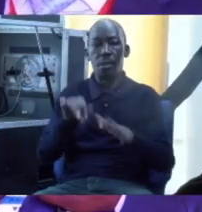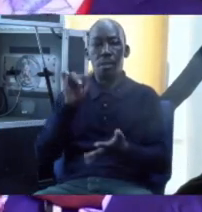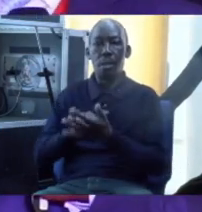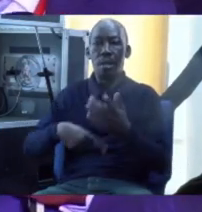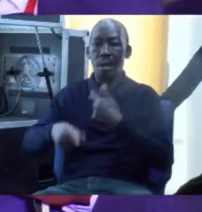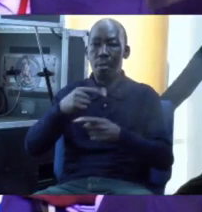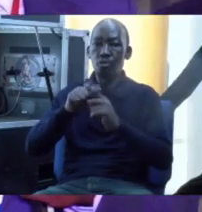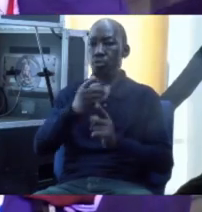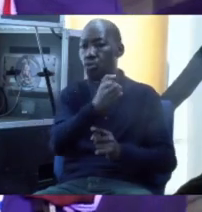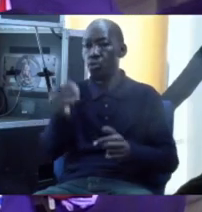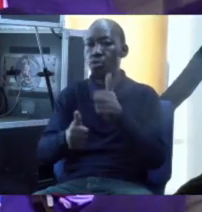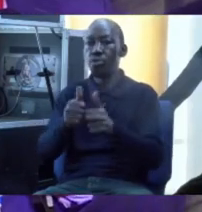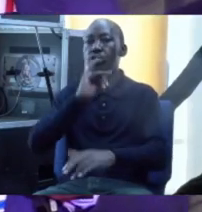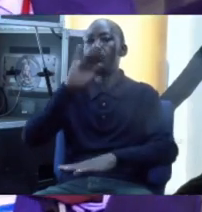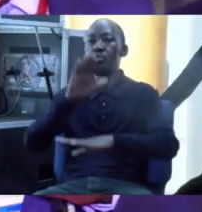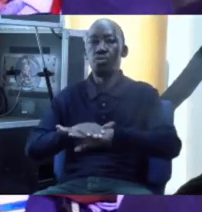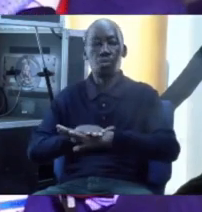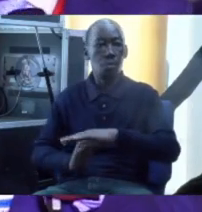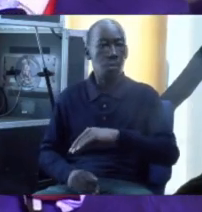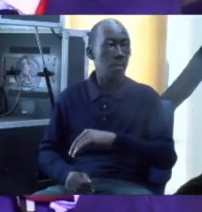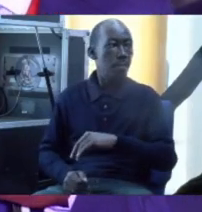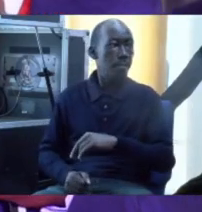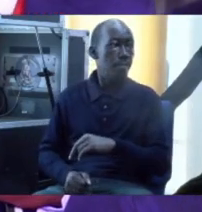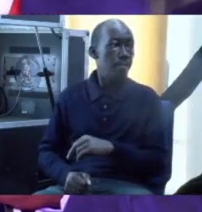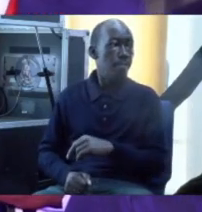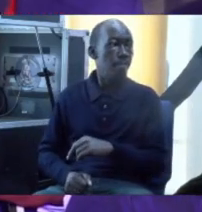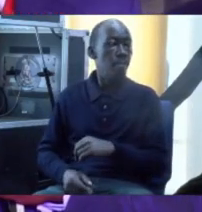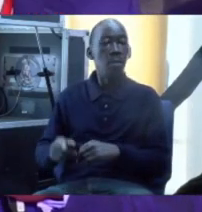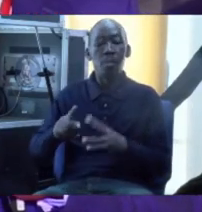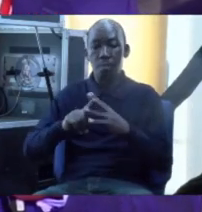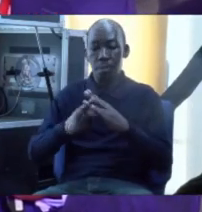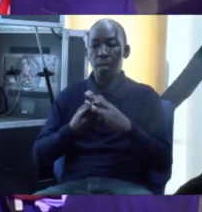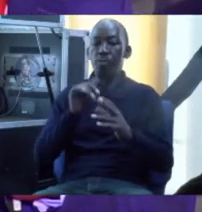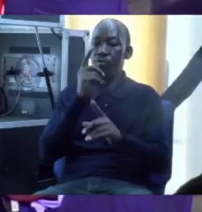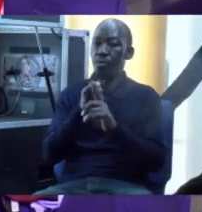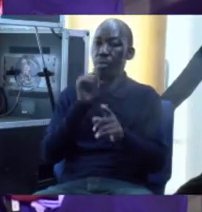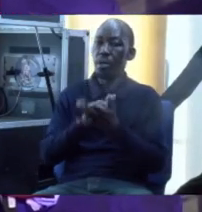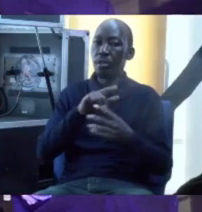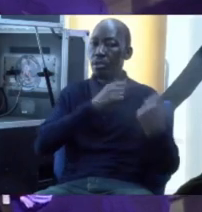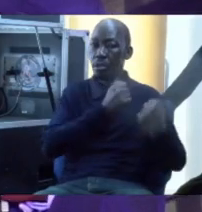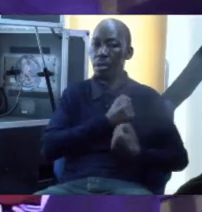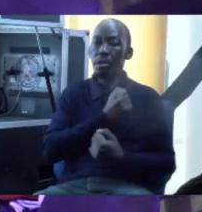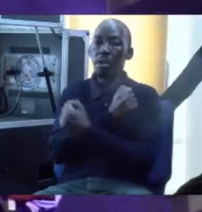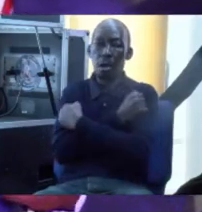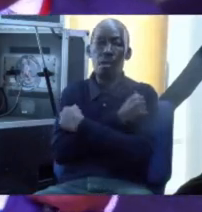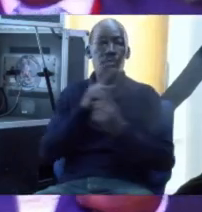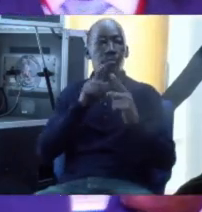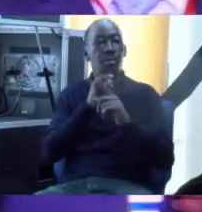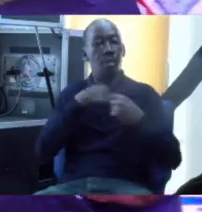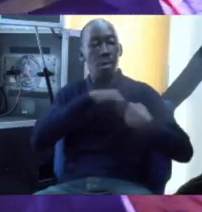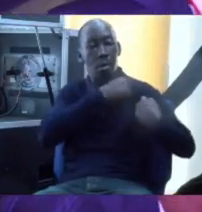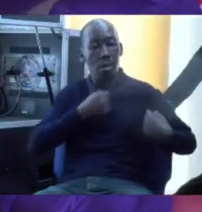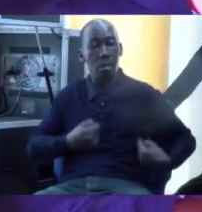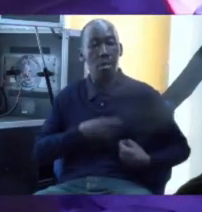good. Tunapata kila kitu kinachokujia wewe ambacho ni kizuri. Begins from that love in the heart of God. Chatokana na ule upendo